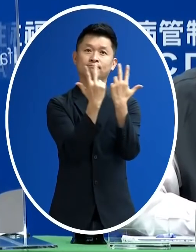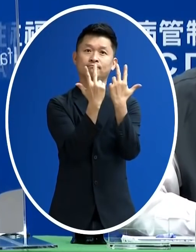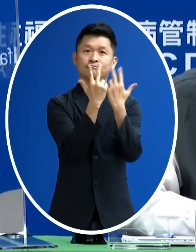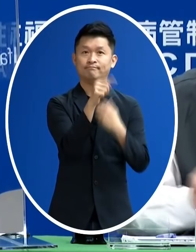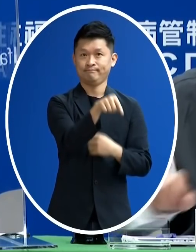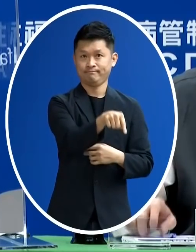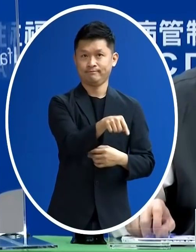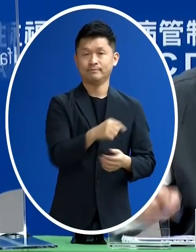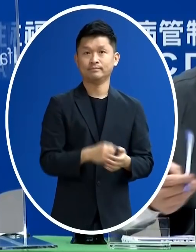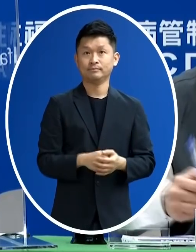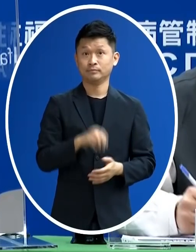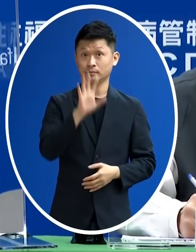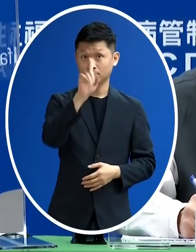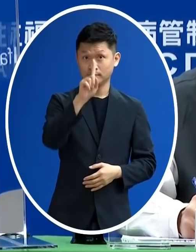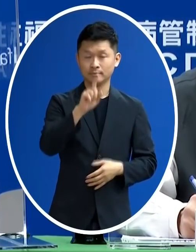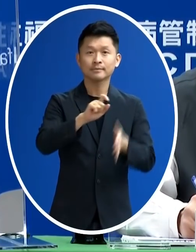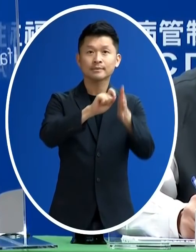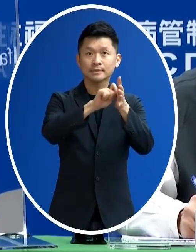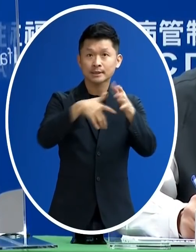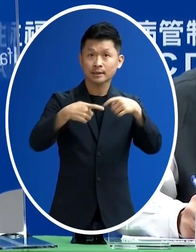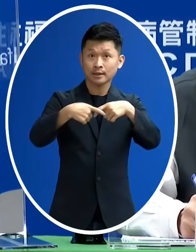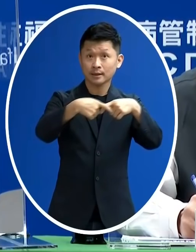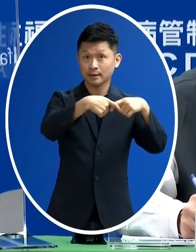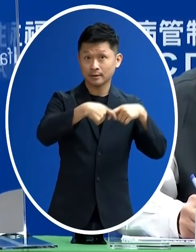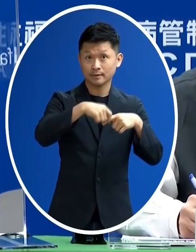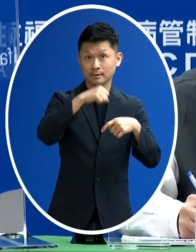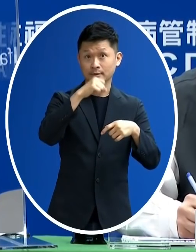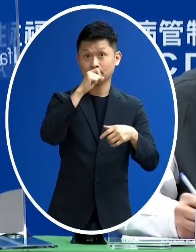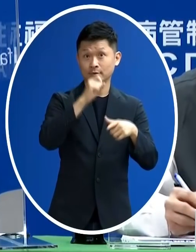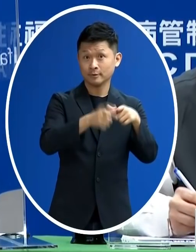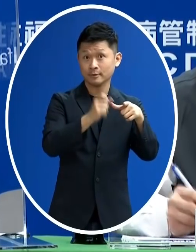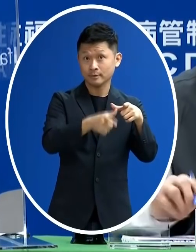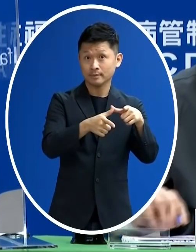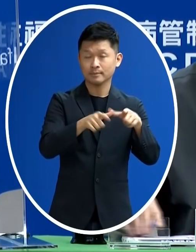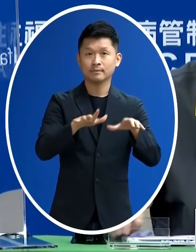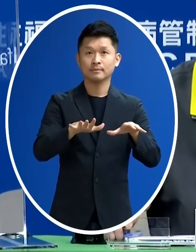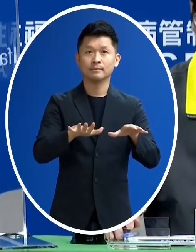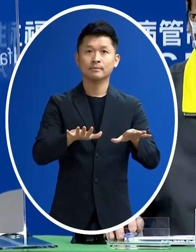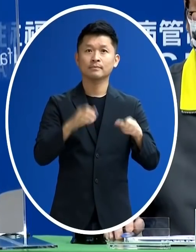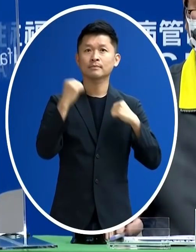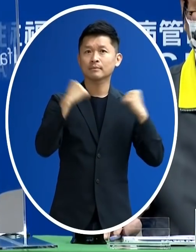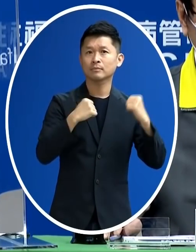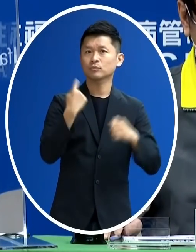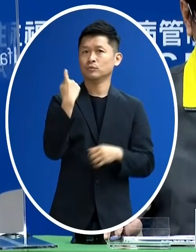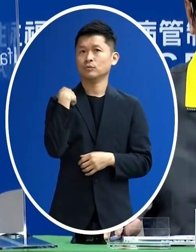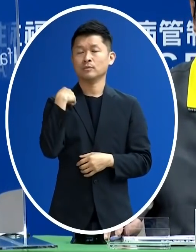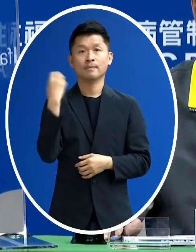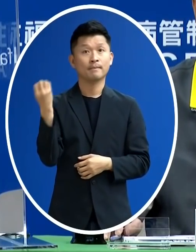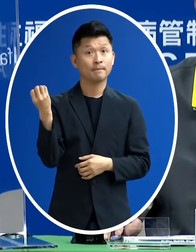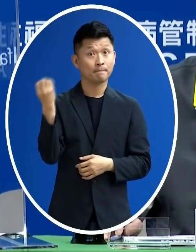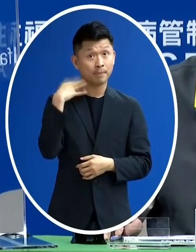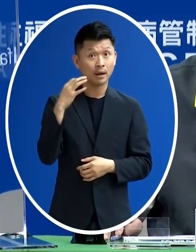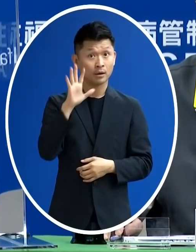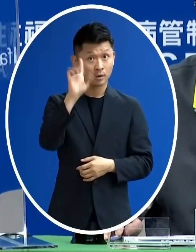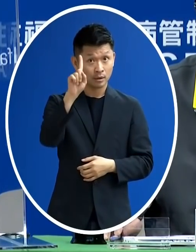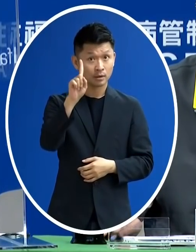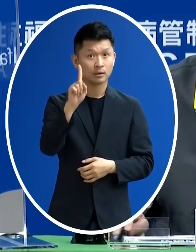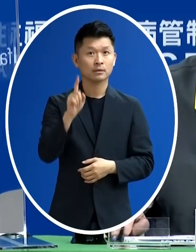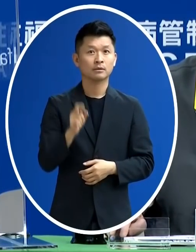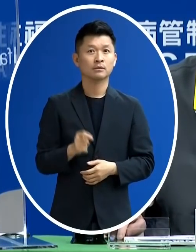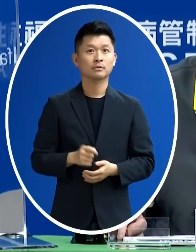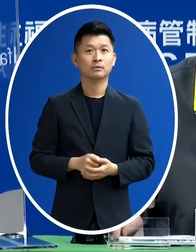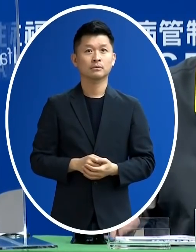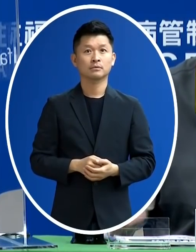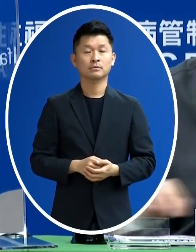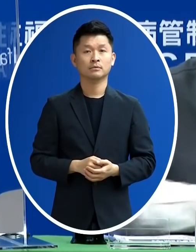哈，那一家嘉联公司哈，那里面有今天早上跟昨天大家就知道有一个案例吧哈，